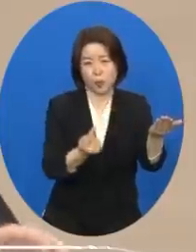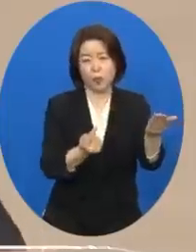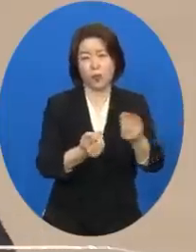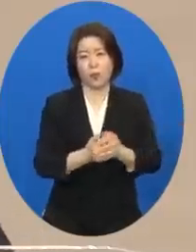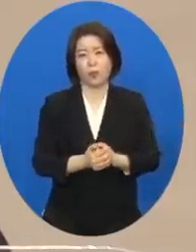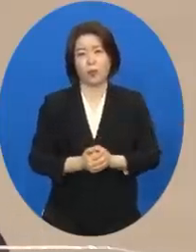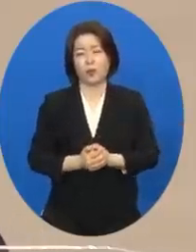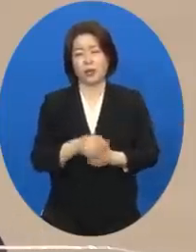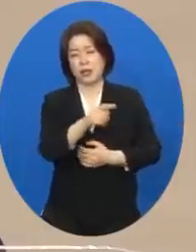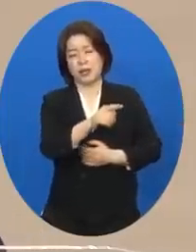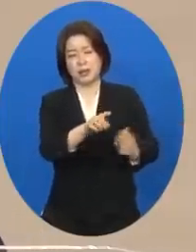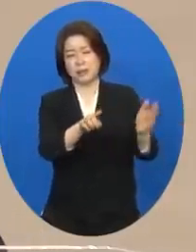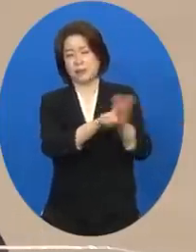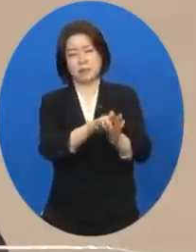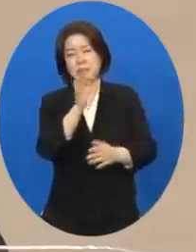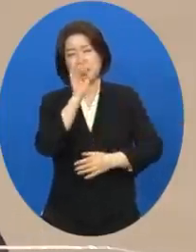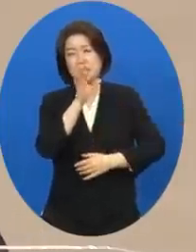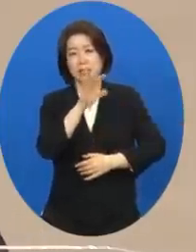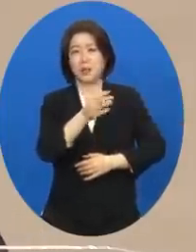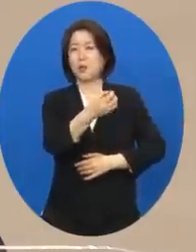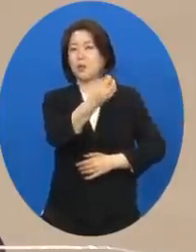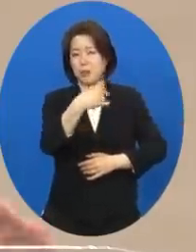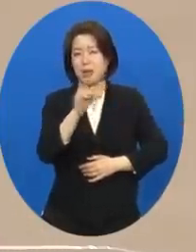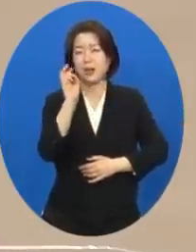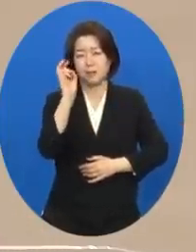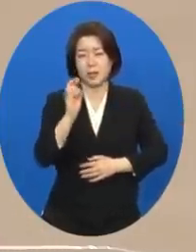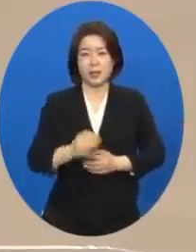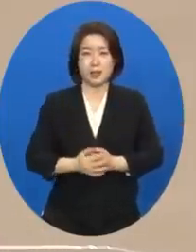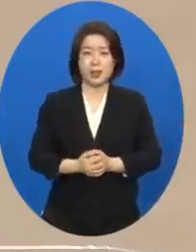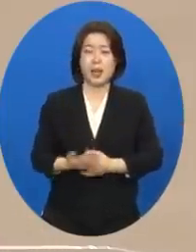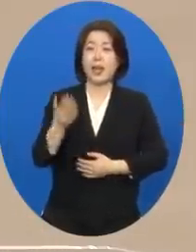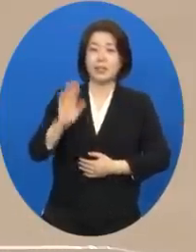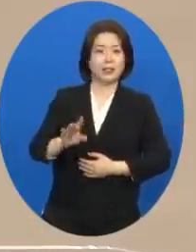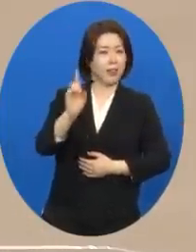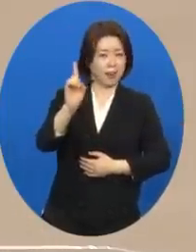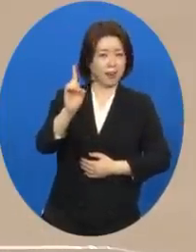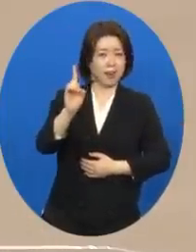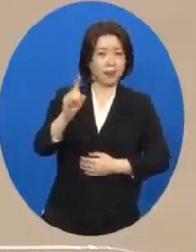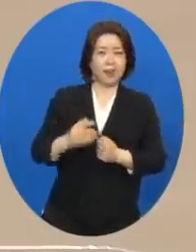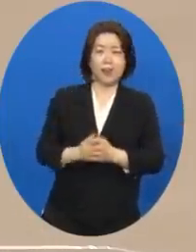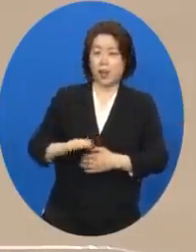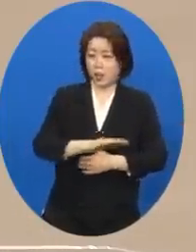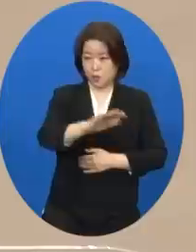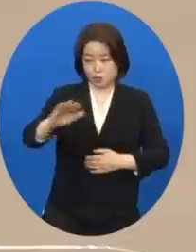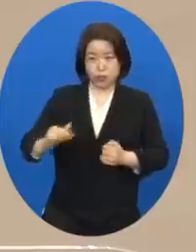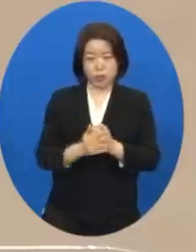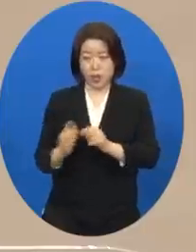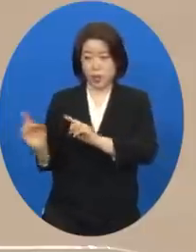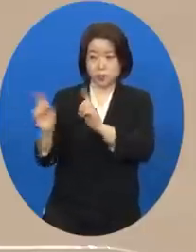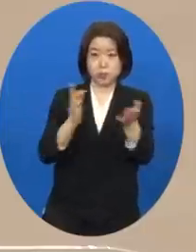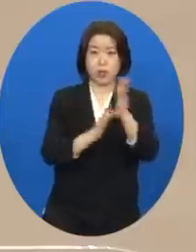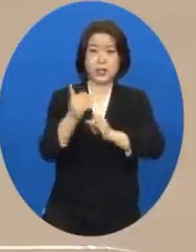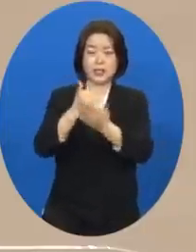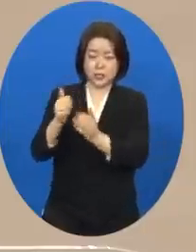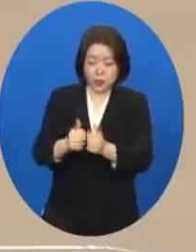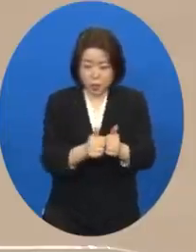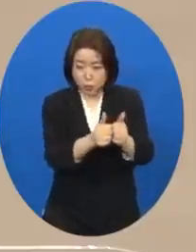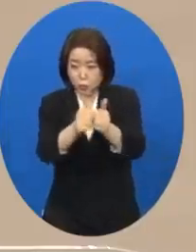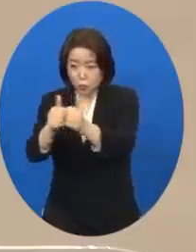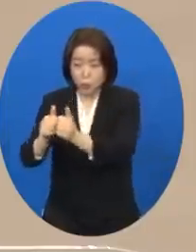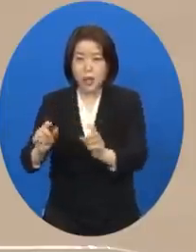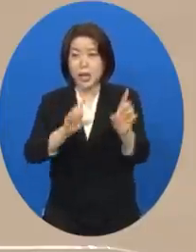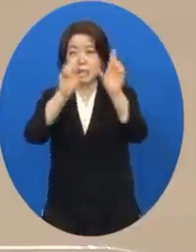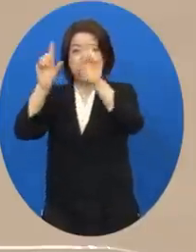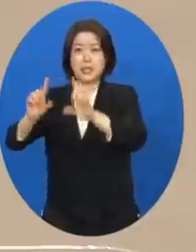그들은 믿을 수가 없다고 할 꺼예요 그런데 1 우리가 부활하신 예수님과 동행하는 삶을